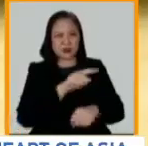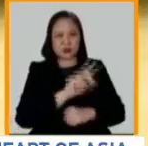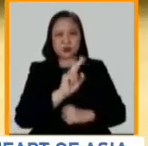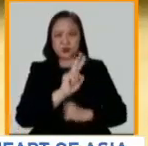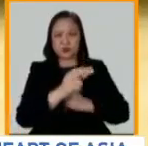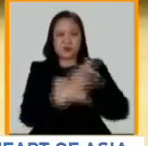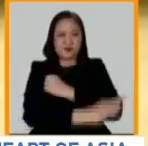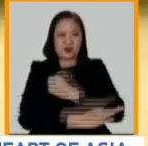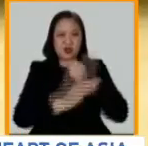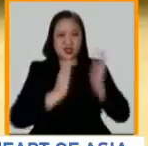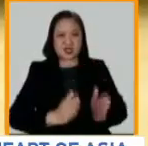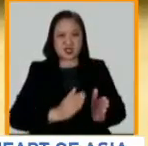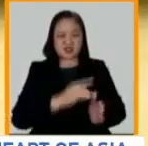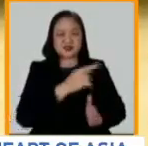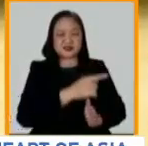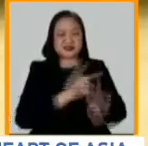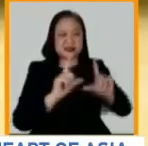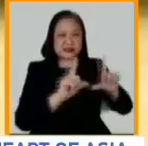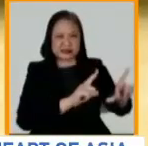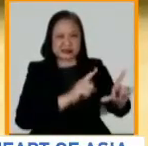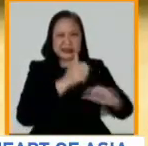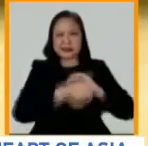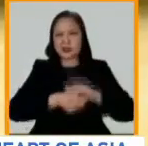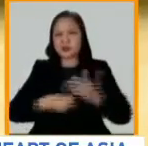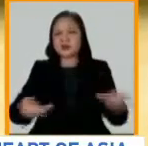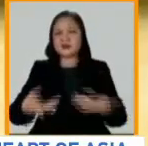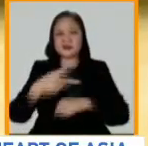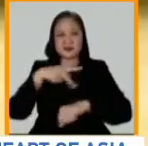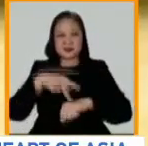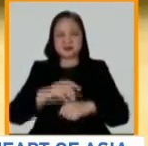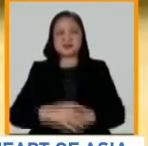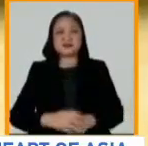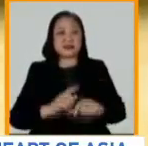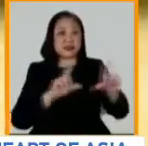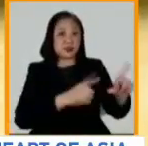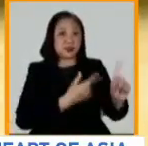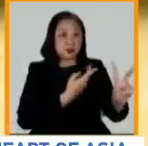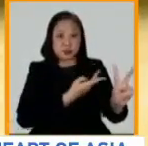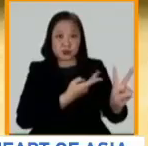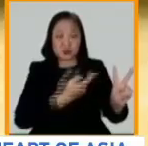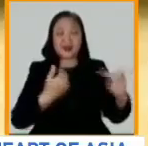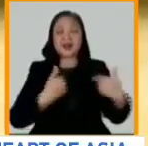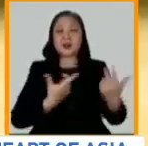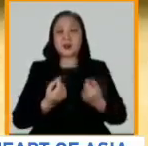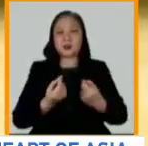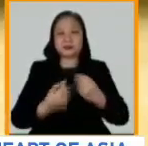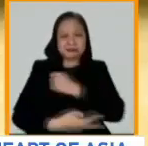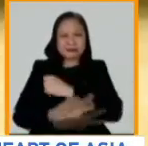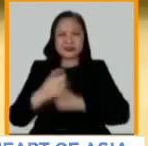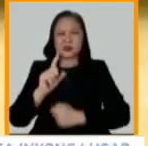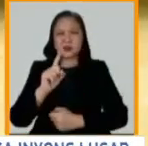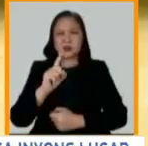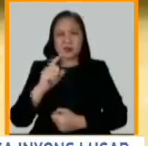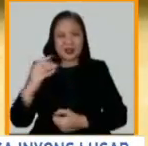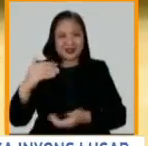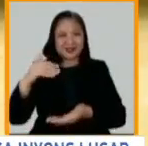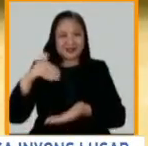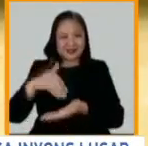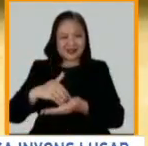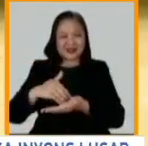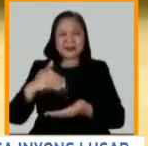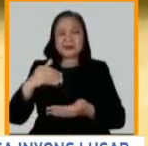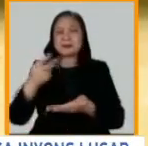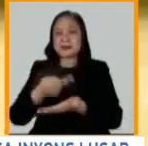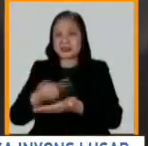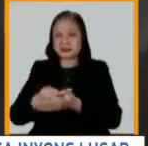sa bansa. Ang mga suspect, nakakulimbat umano ng mahigit 100 milyong piso sa kanilang bansa. May unang balita si John